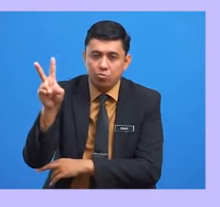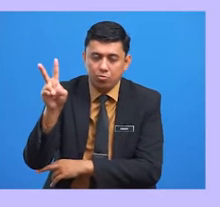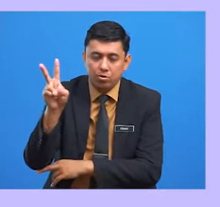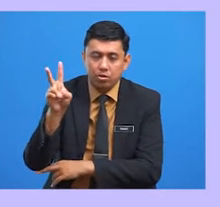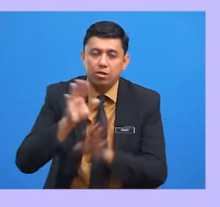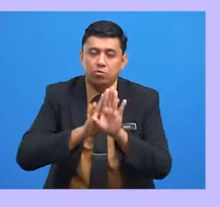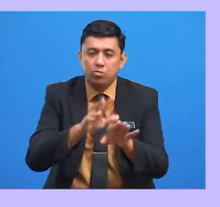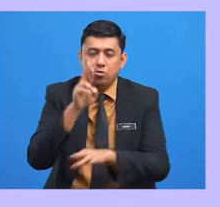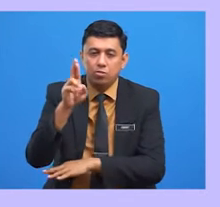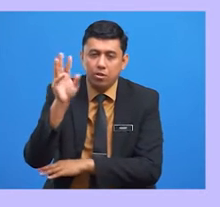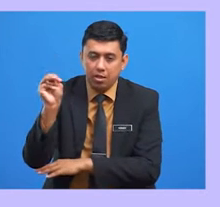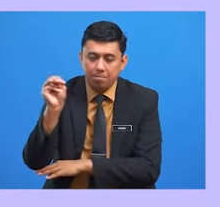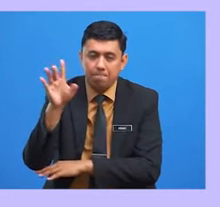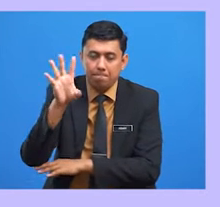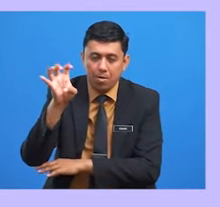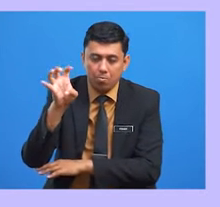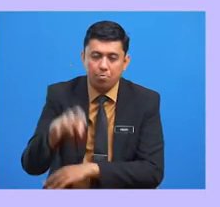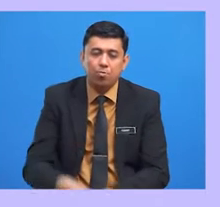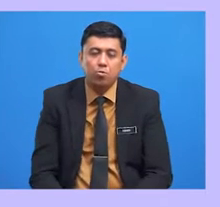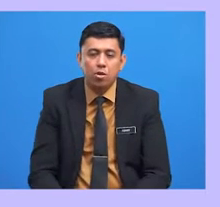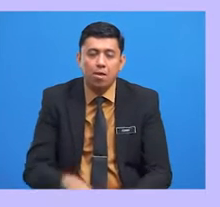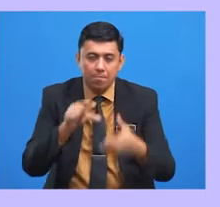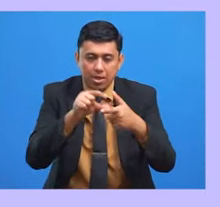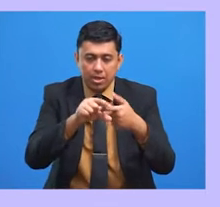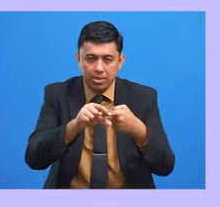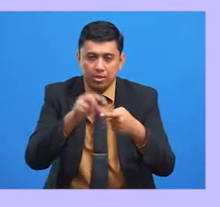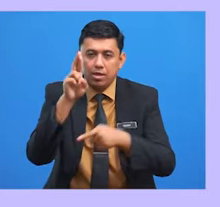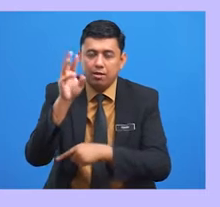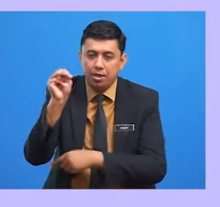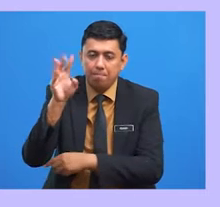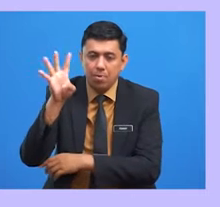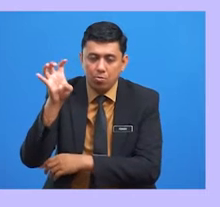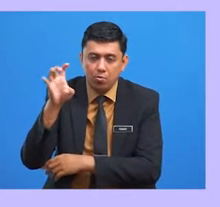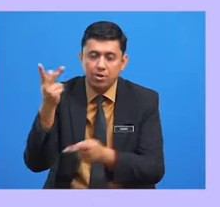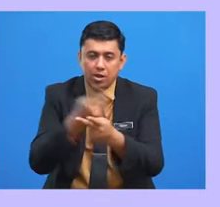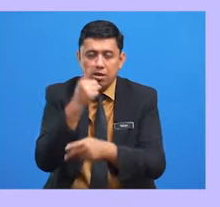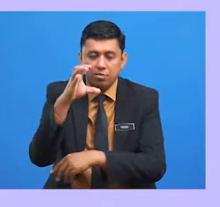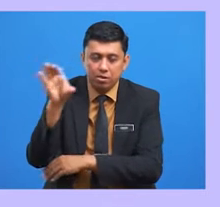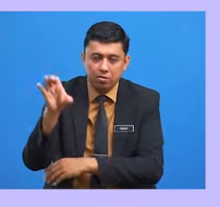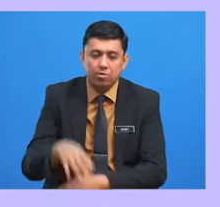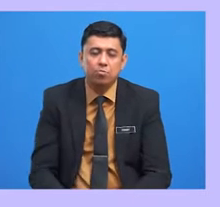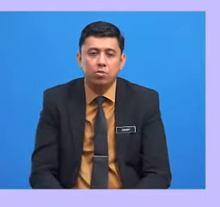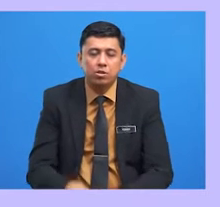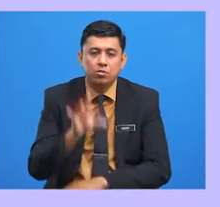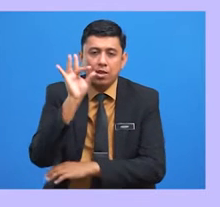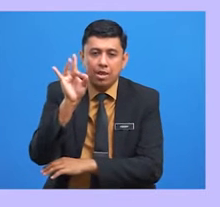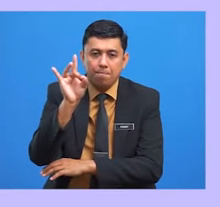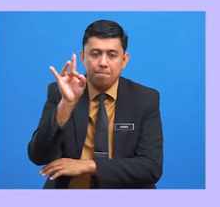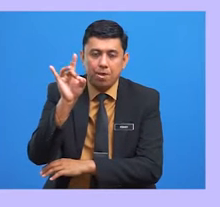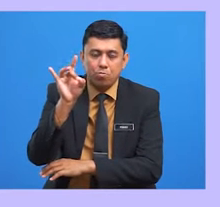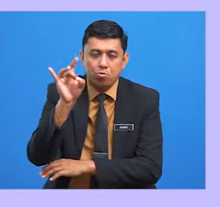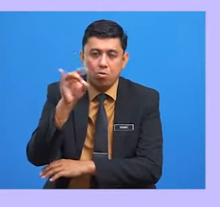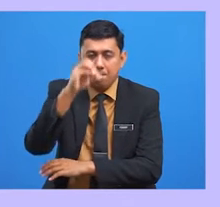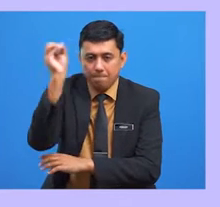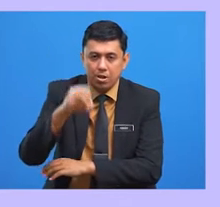RM72 tolak RM40 bahagi RM40 darab 100. Jawapannya adalah